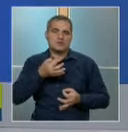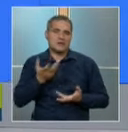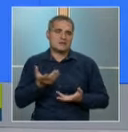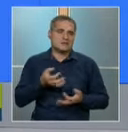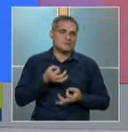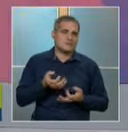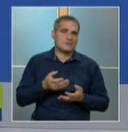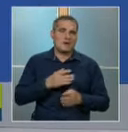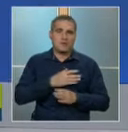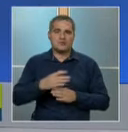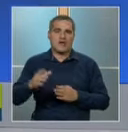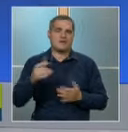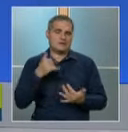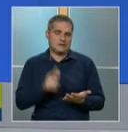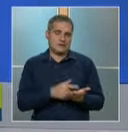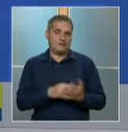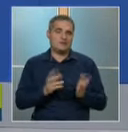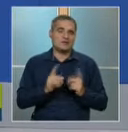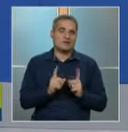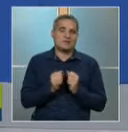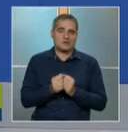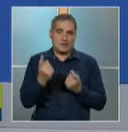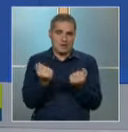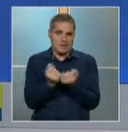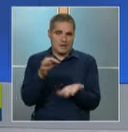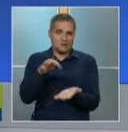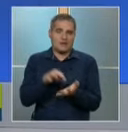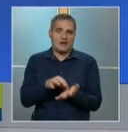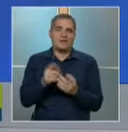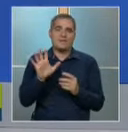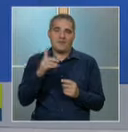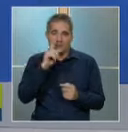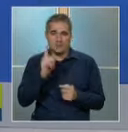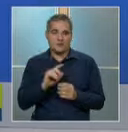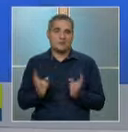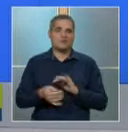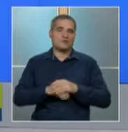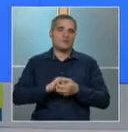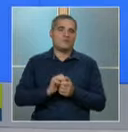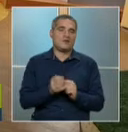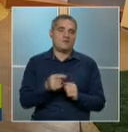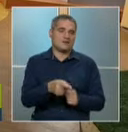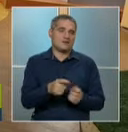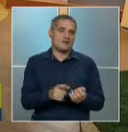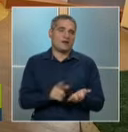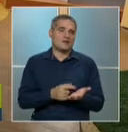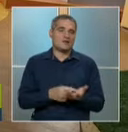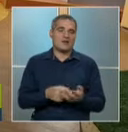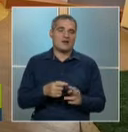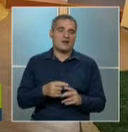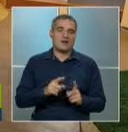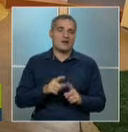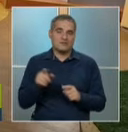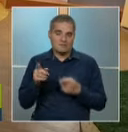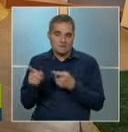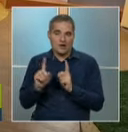защото постоянно е на телефона и вече направо не може да седи на едно место за 5 минути. И накрая почват да обвиняват технологиите. Все едно, те не са тези,